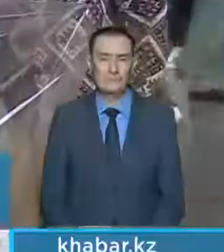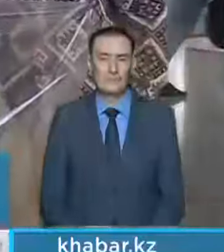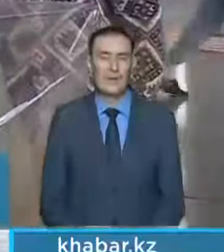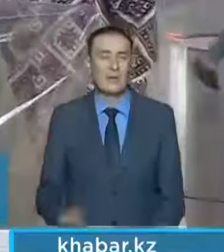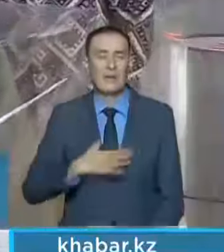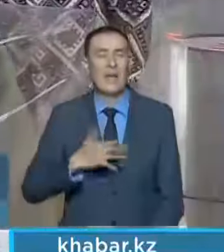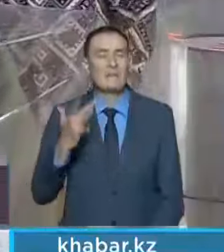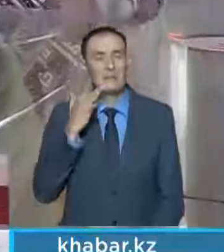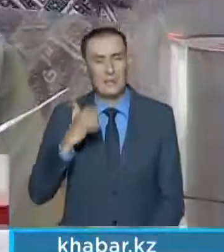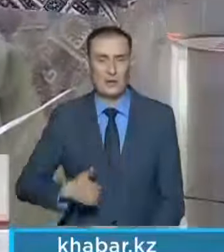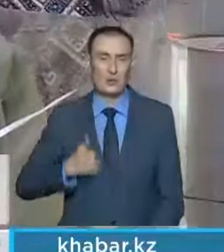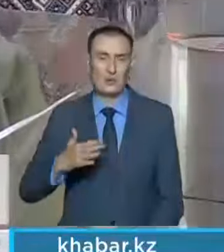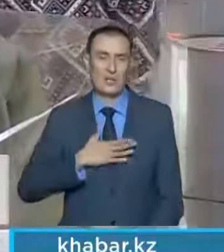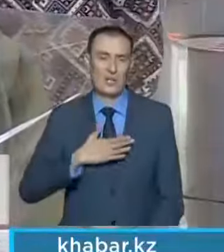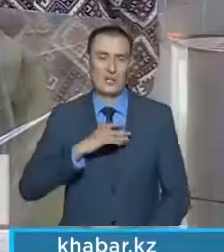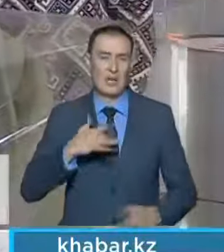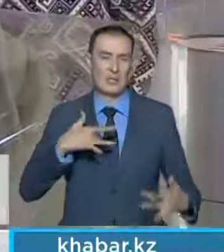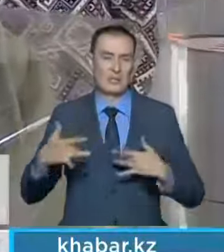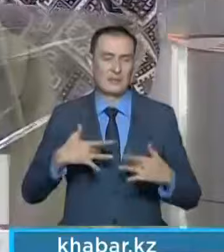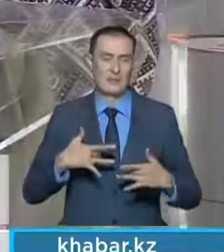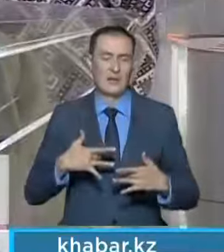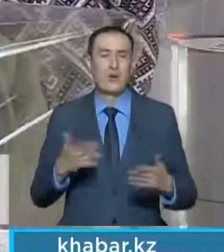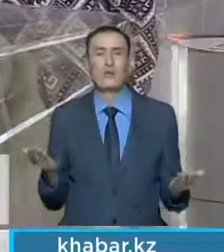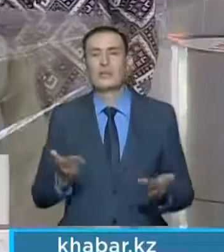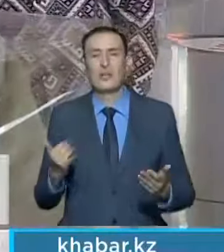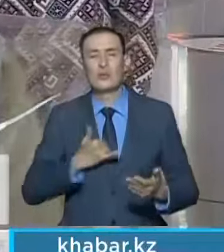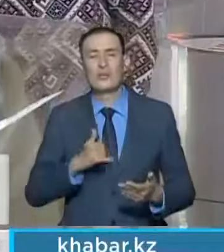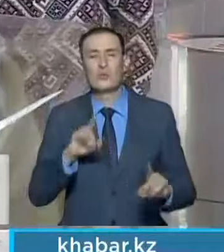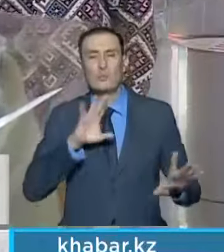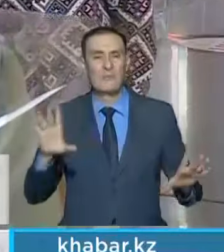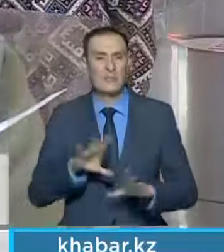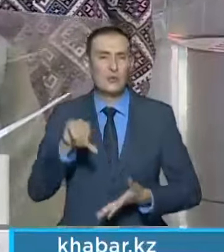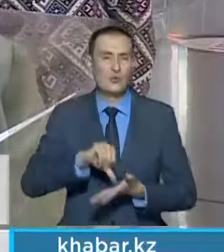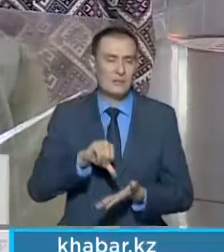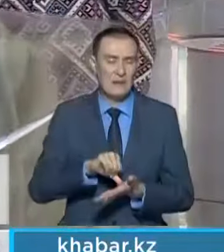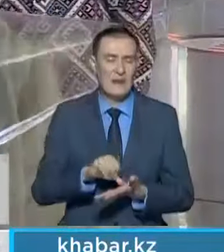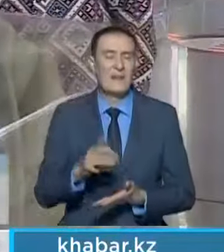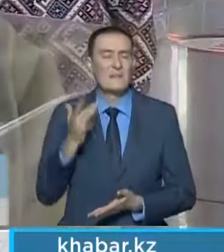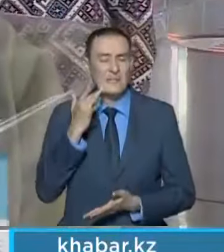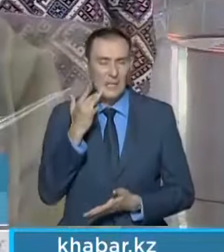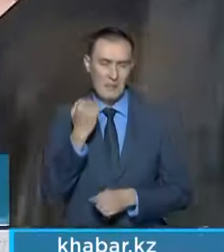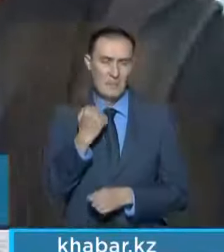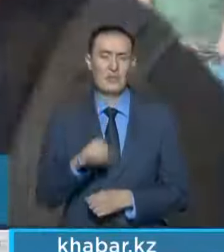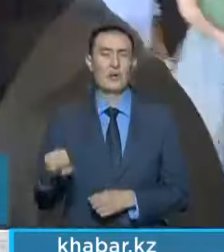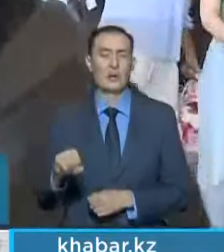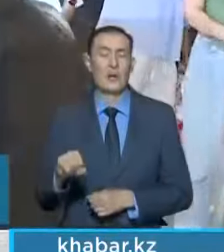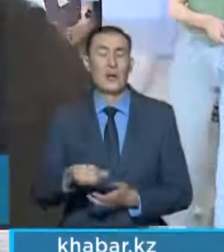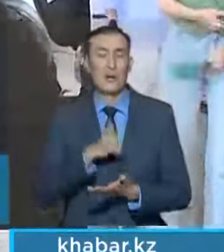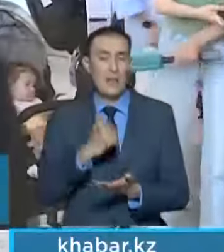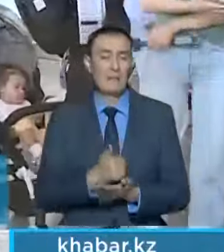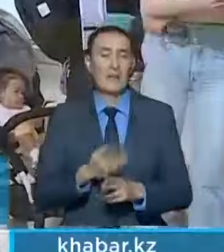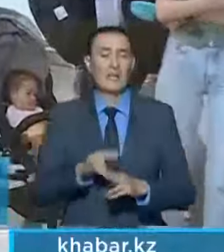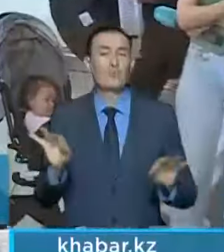Я всегда горжусь за наших певцов. Какие бы певцы у нас ни участвовали, они всегда побеждают. Самое главное